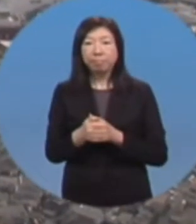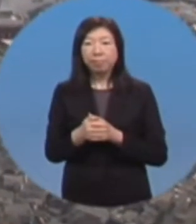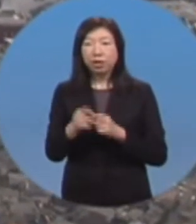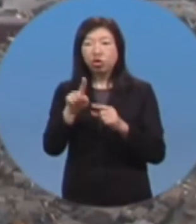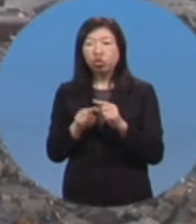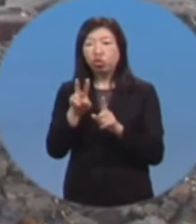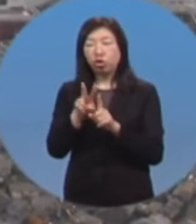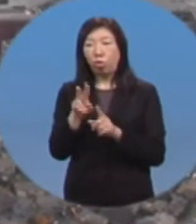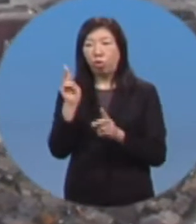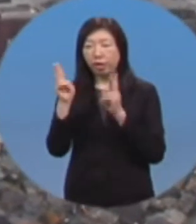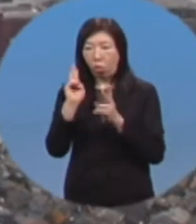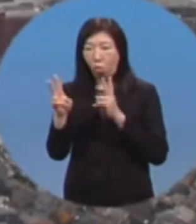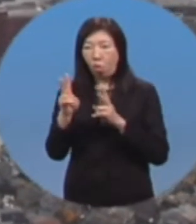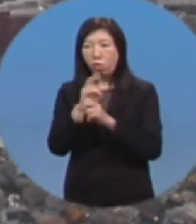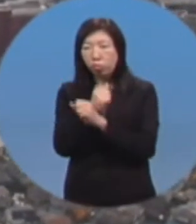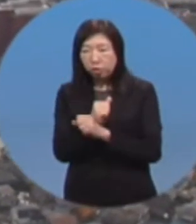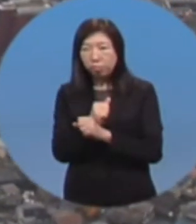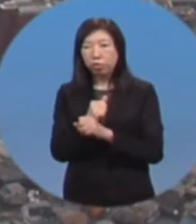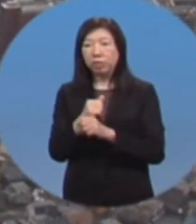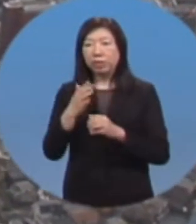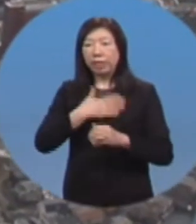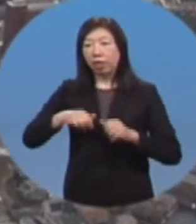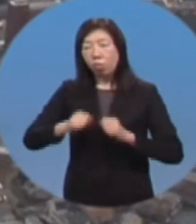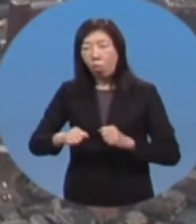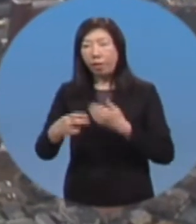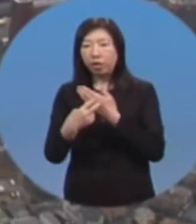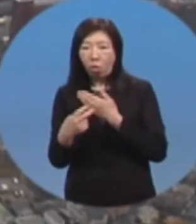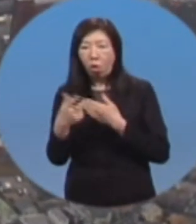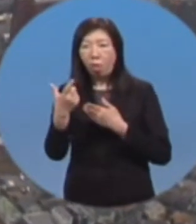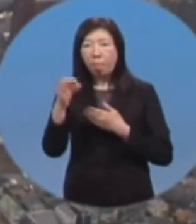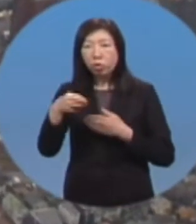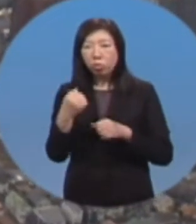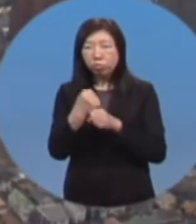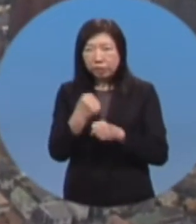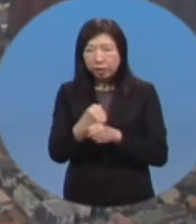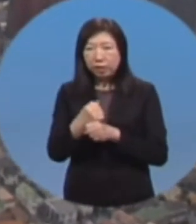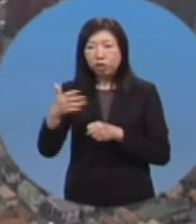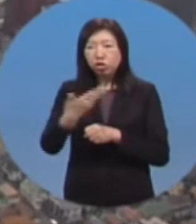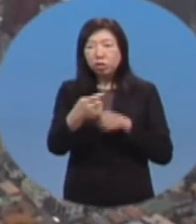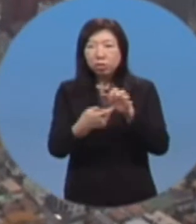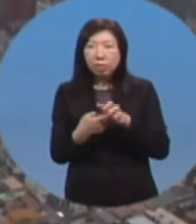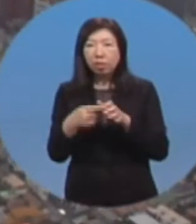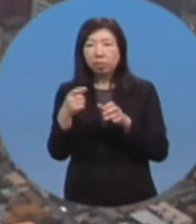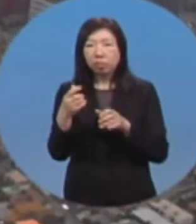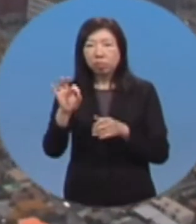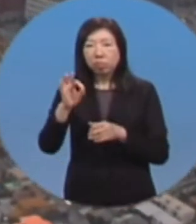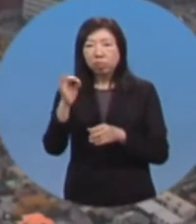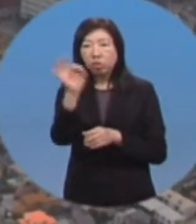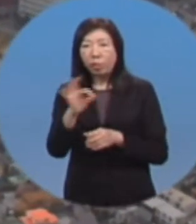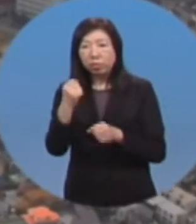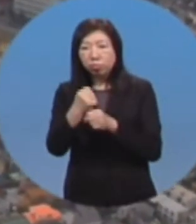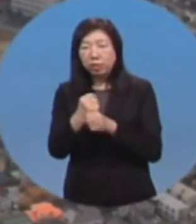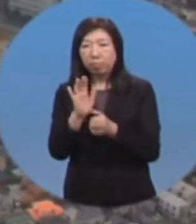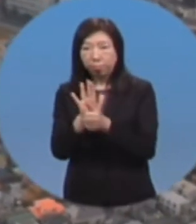中小企業が取り組む健康医療分野のものづくり、県産農林水産物を活用した商品開発への